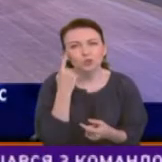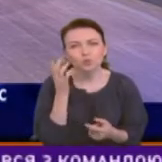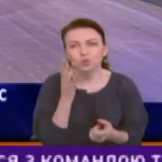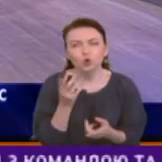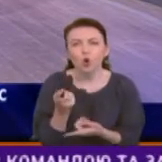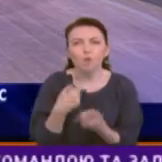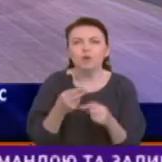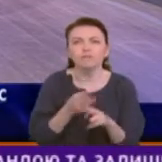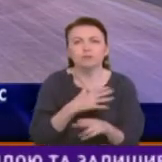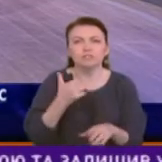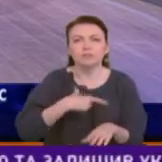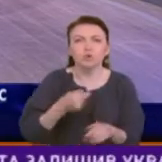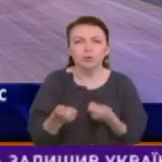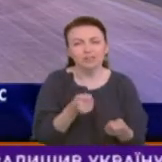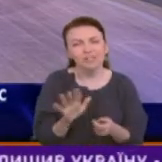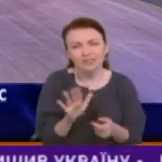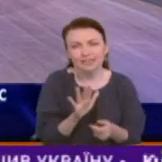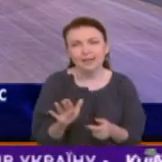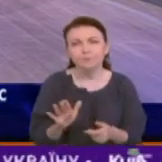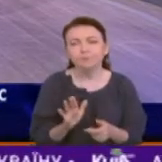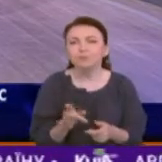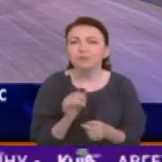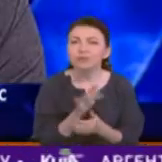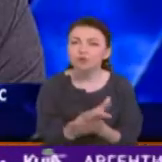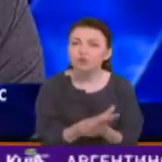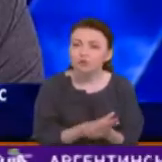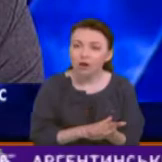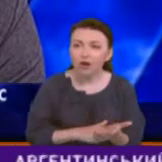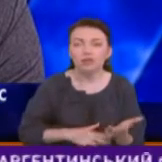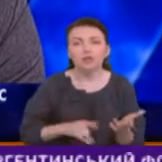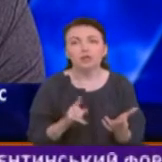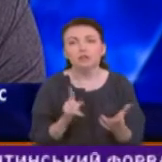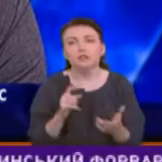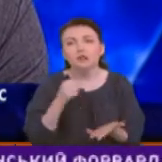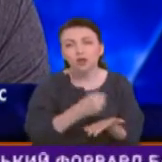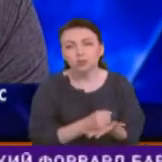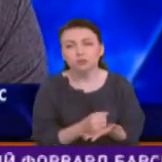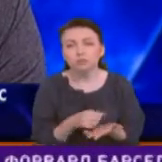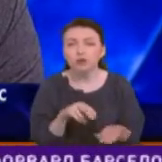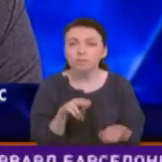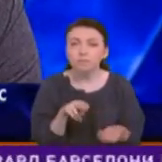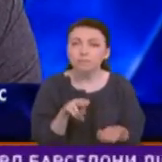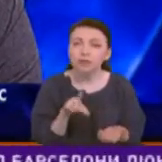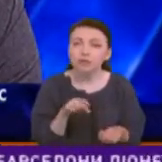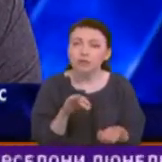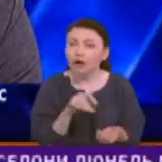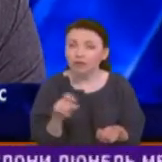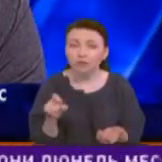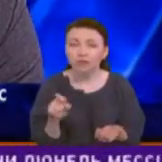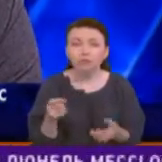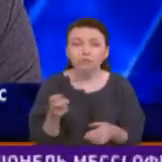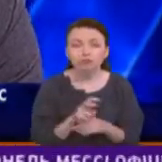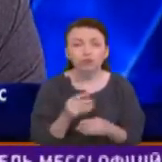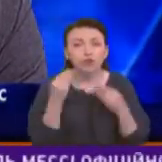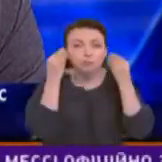назад, скоріше йдеться про те, про визначення подалі статус-кво. От, в принципі, патріарх, зрештою, прийшов і на